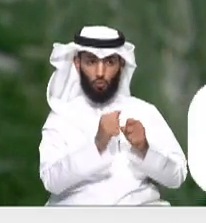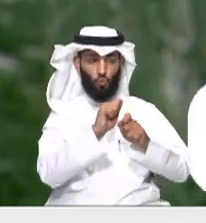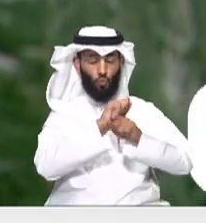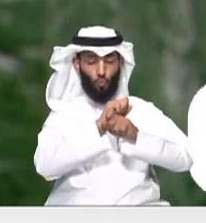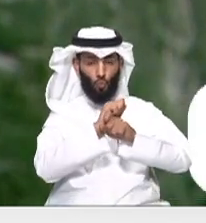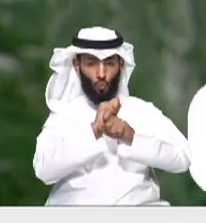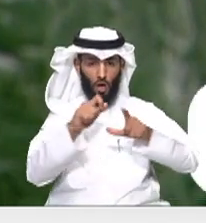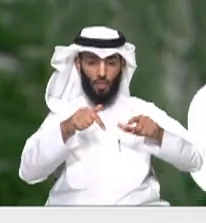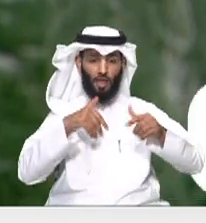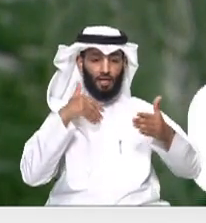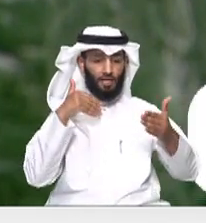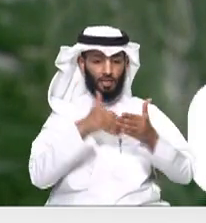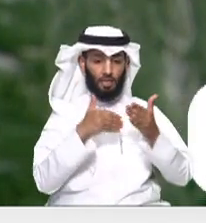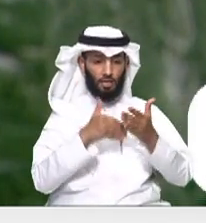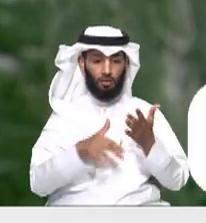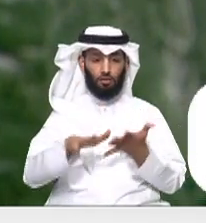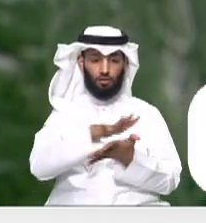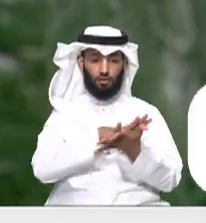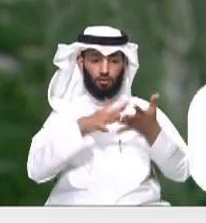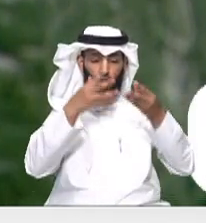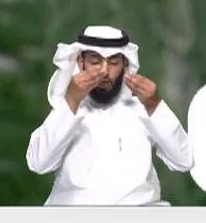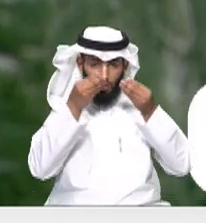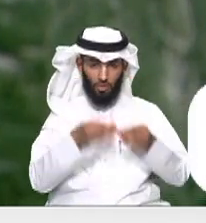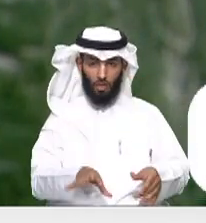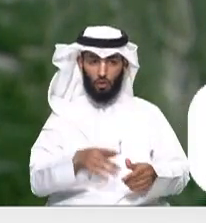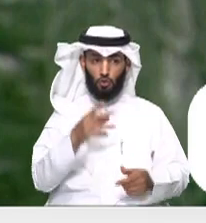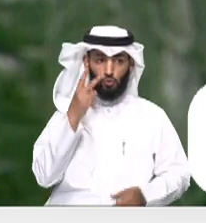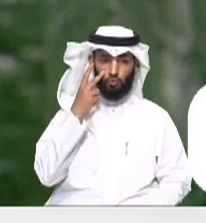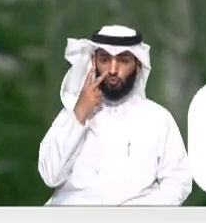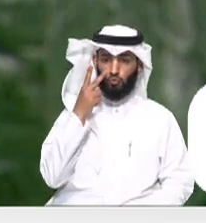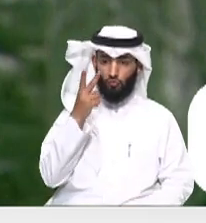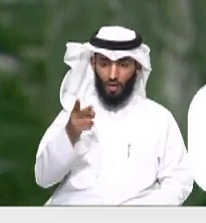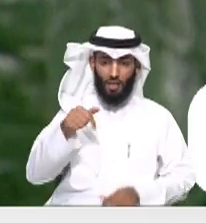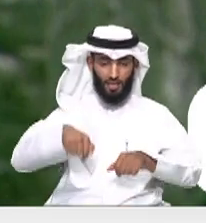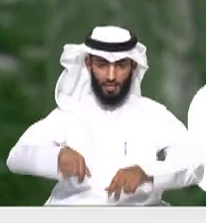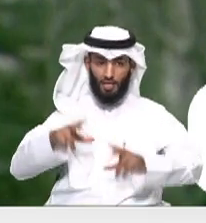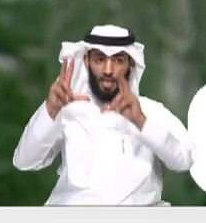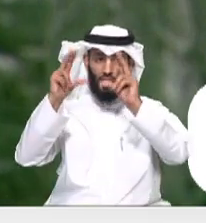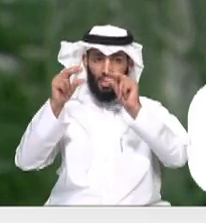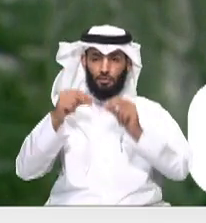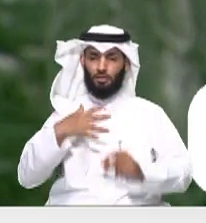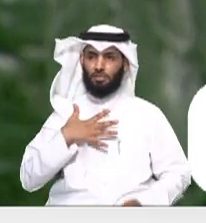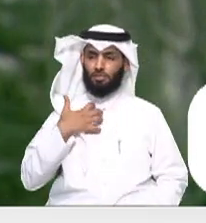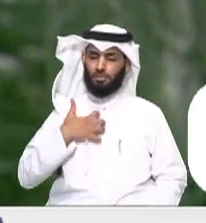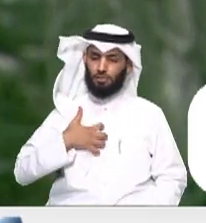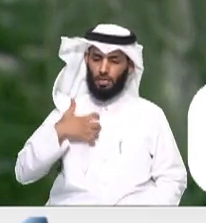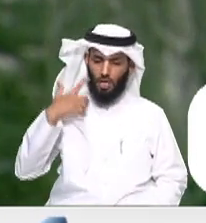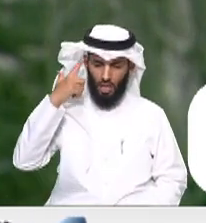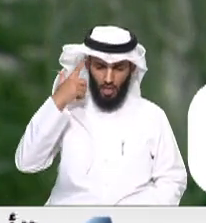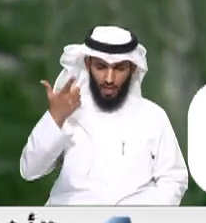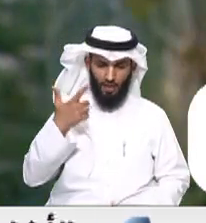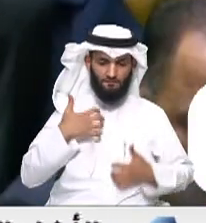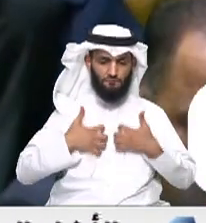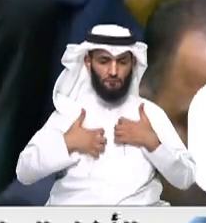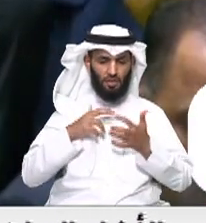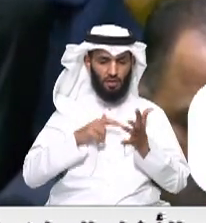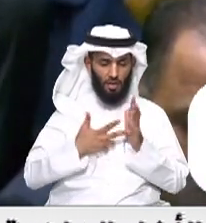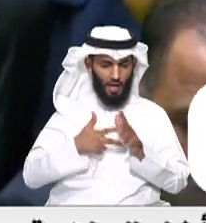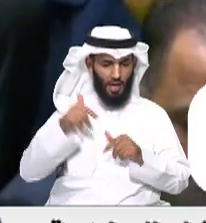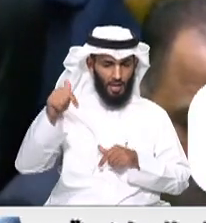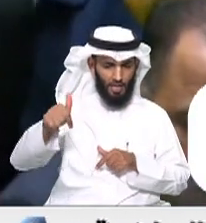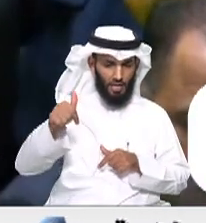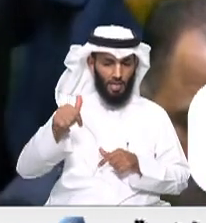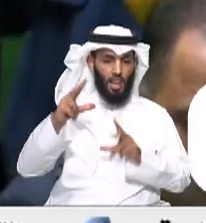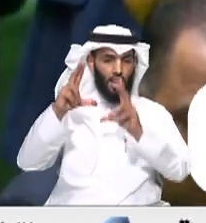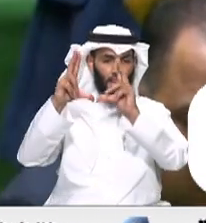بالمنطقة برمتها. انظروا إلى لبنان، يجب أن نشعر جميعنا بالقلق حيال ما يحدث هناك. أن لبنان على